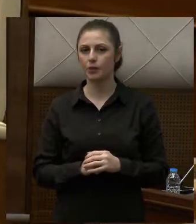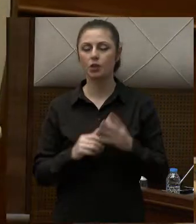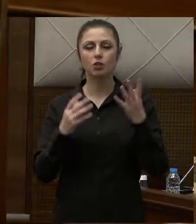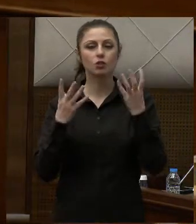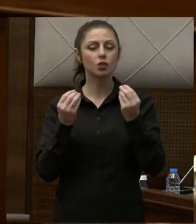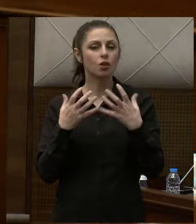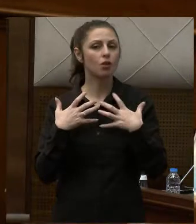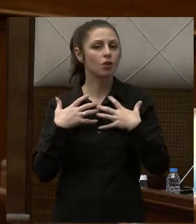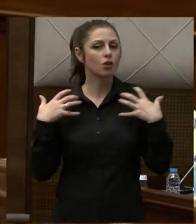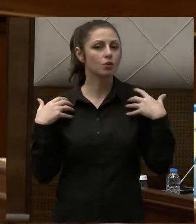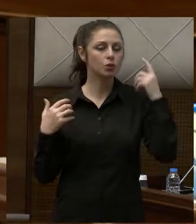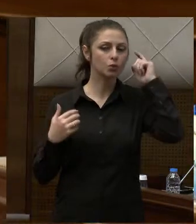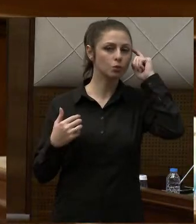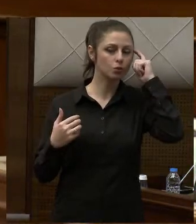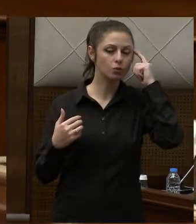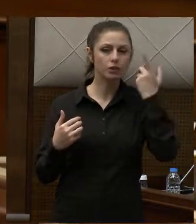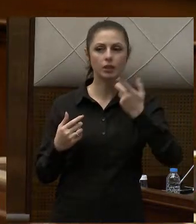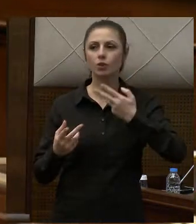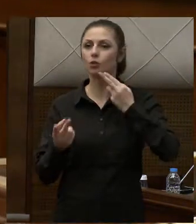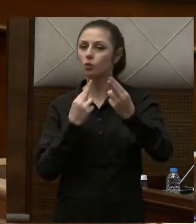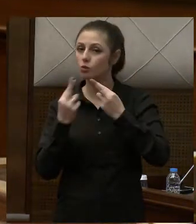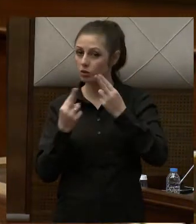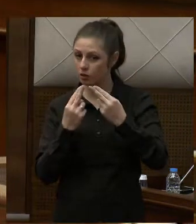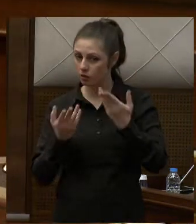özgür düşüncelerini ortaya koyabildikleri,